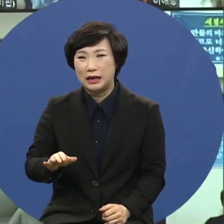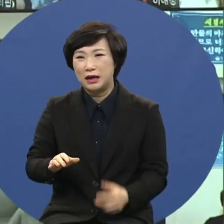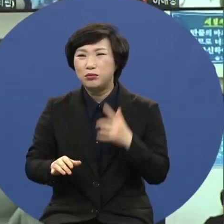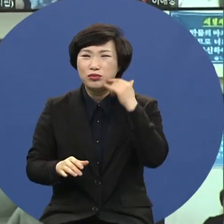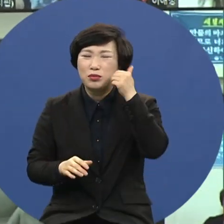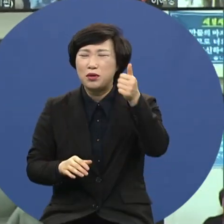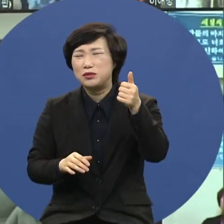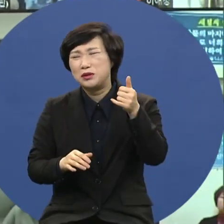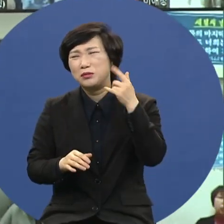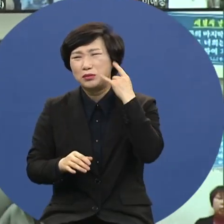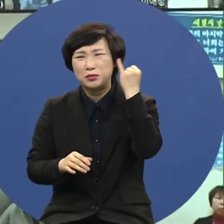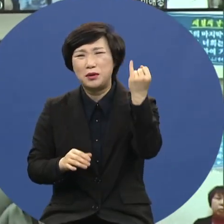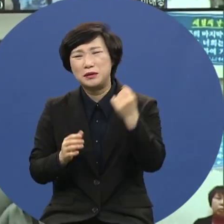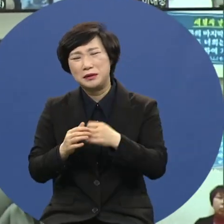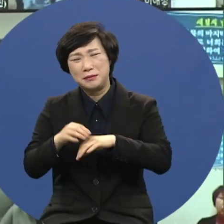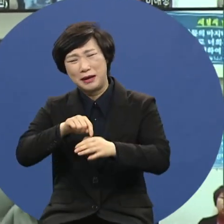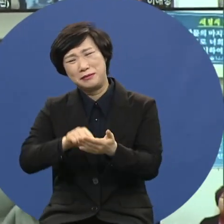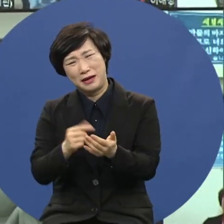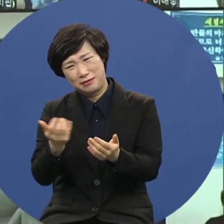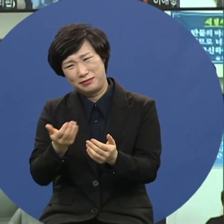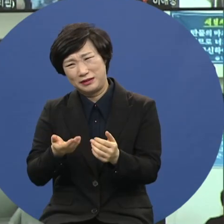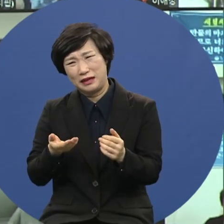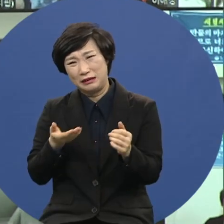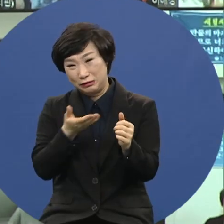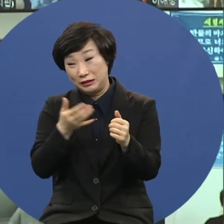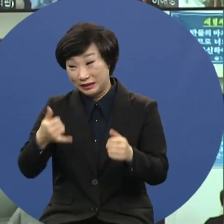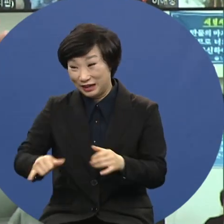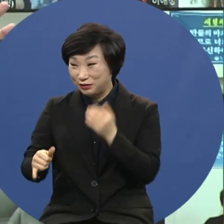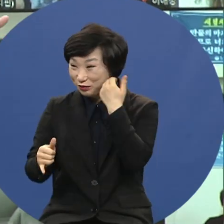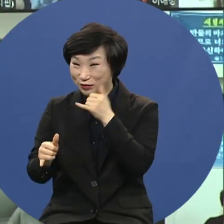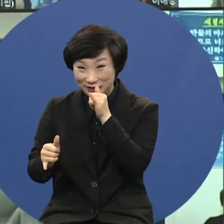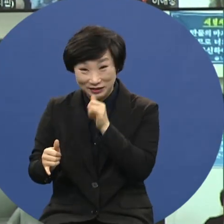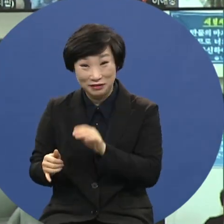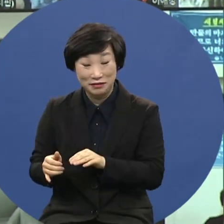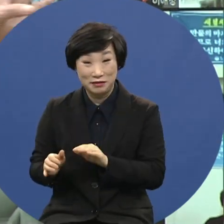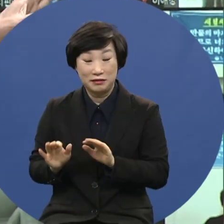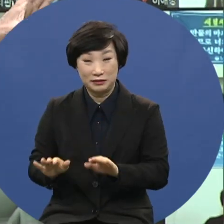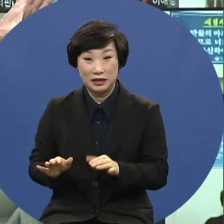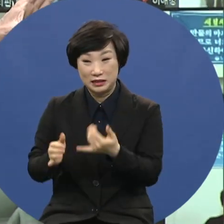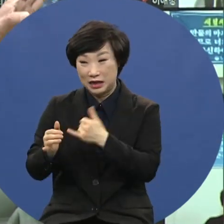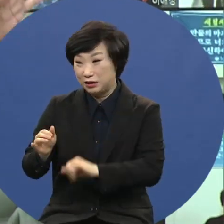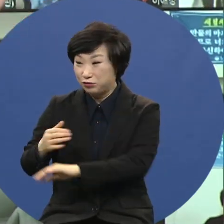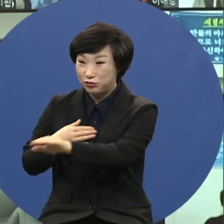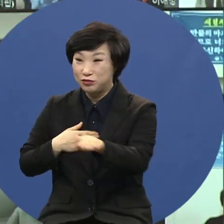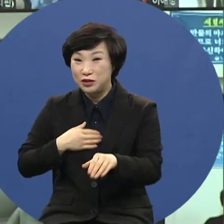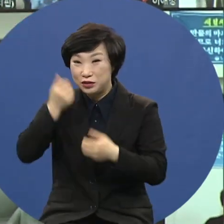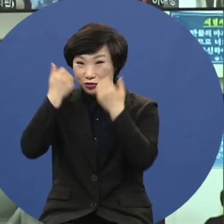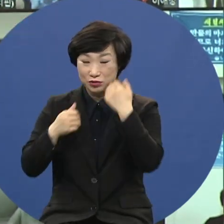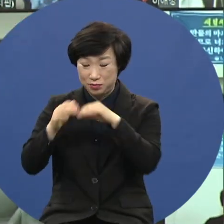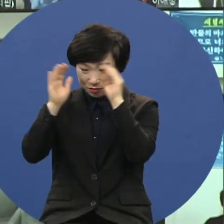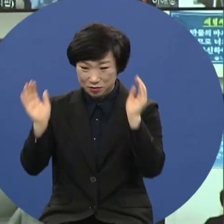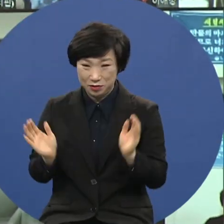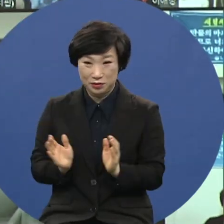속을 썩이는 자식들이 있잖아요. 근데 자식은 누구나